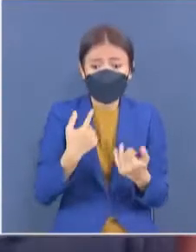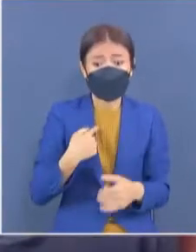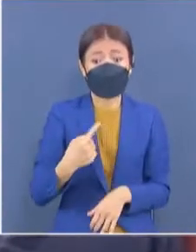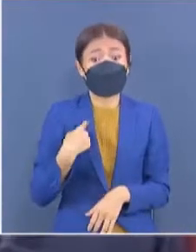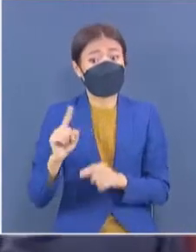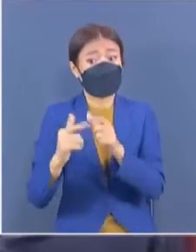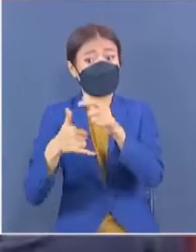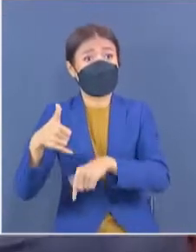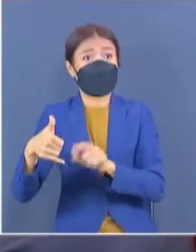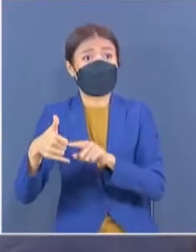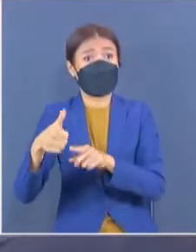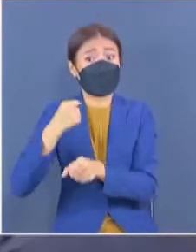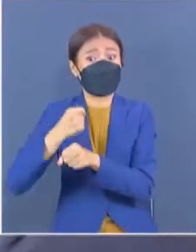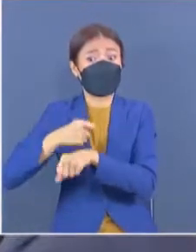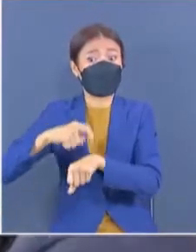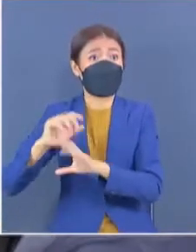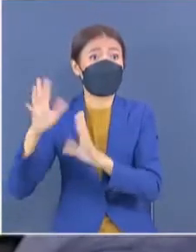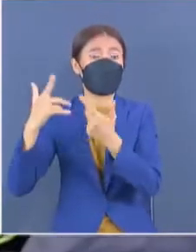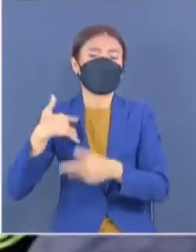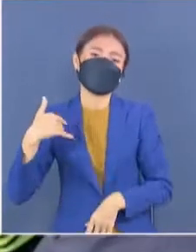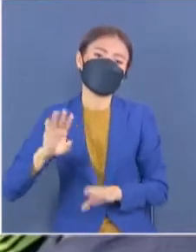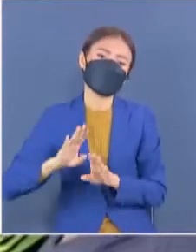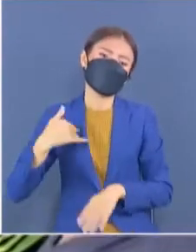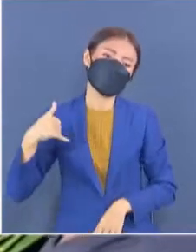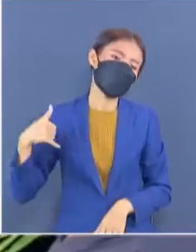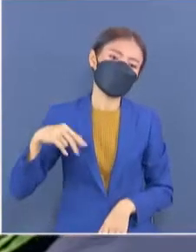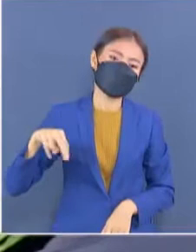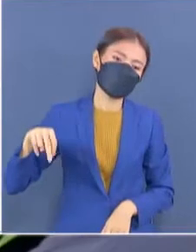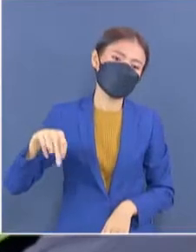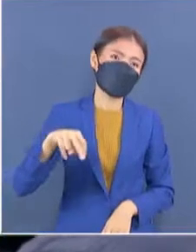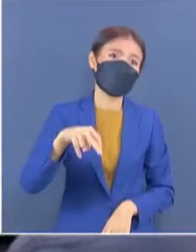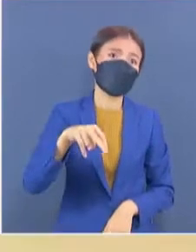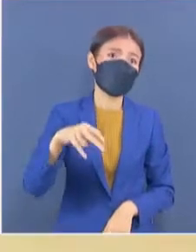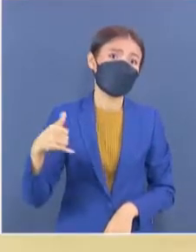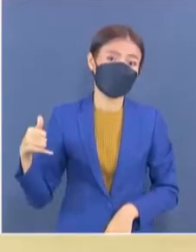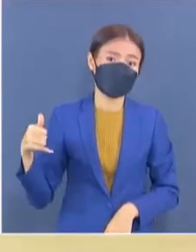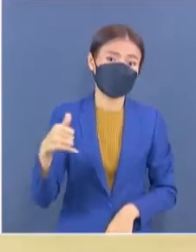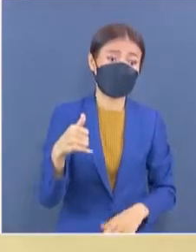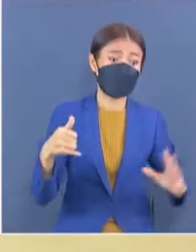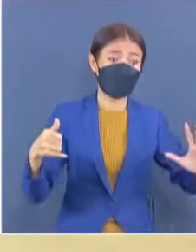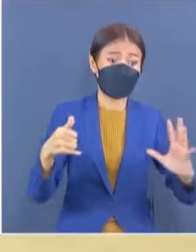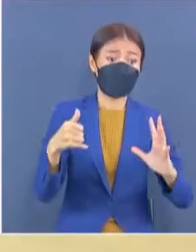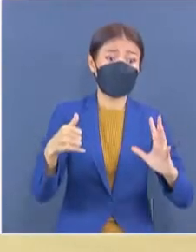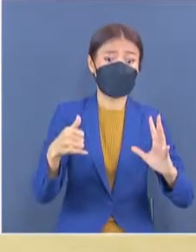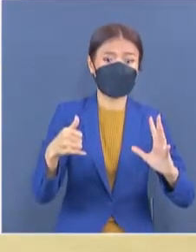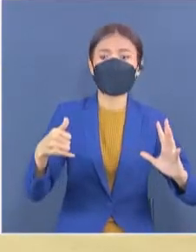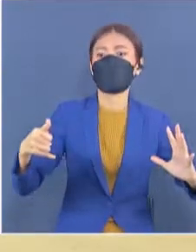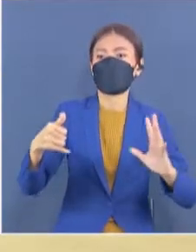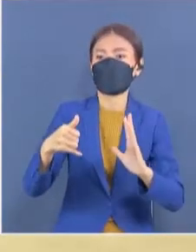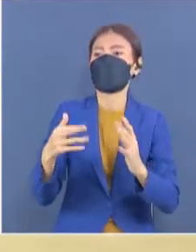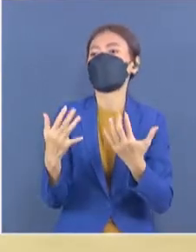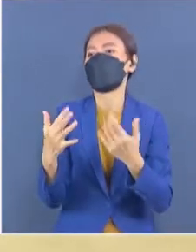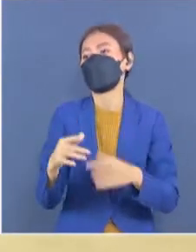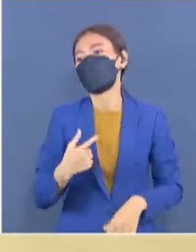จากภายในมาที่ประตูตรงนี้ปุ๊บพอออกมาได้สักพักเดียวแล้วครับมีการยกพวกกว่า10คนมาดักรอแล้